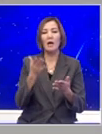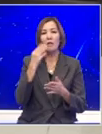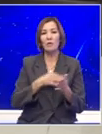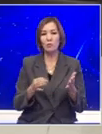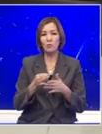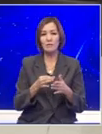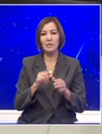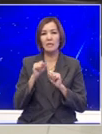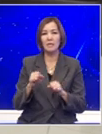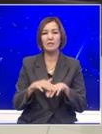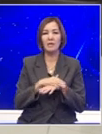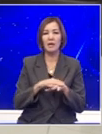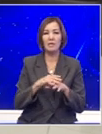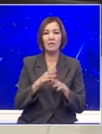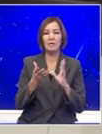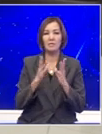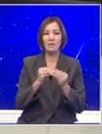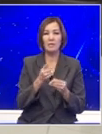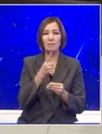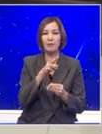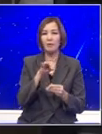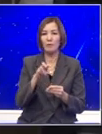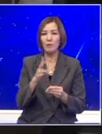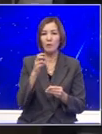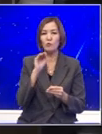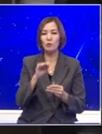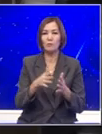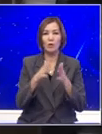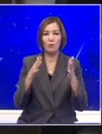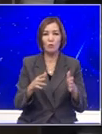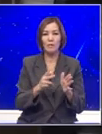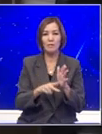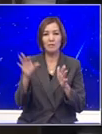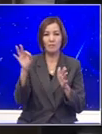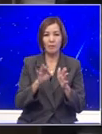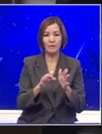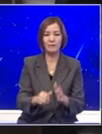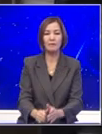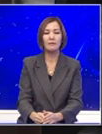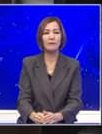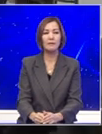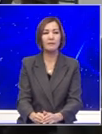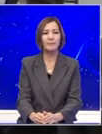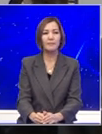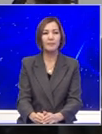кетерлігі, Алматы облысында сақтандырылған халық саны 1 миллион 200 мыңнан асады, яғни 80%.